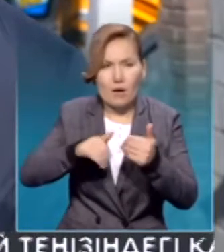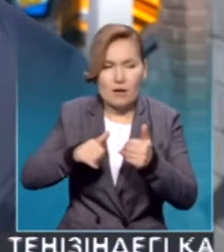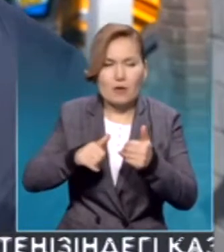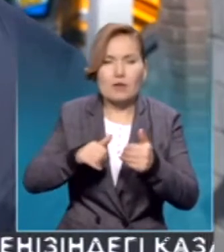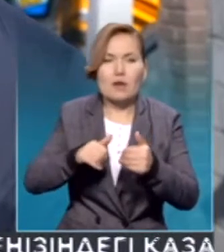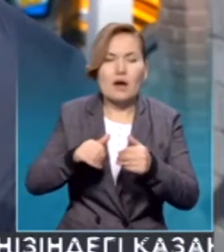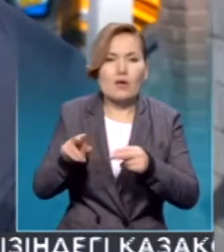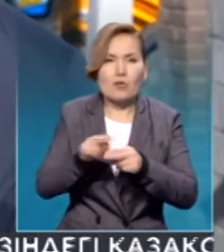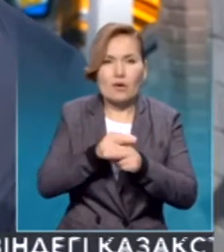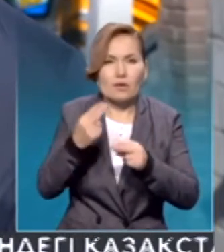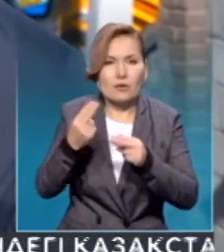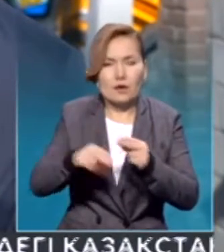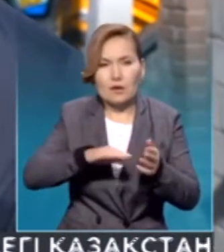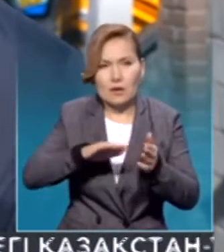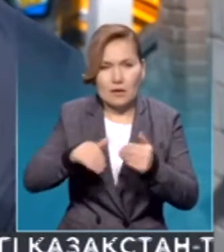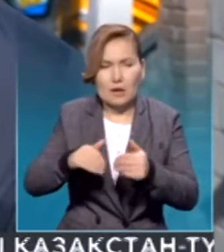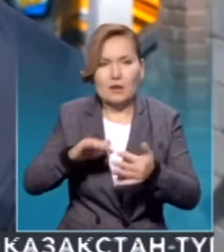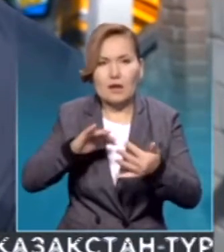кажет. Содан кийин